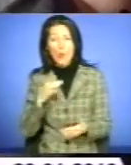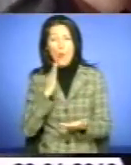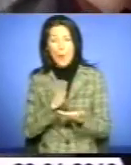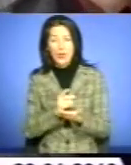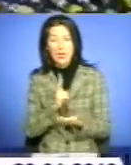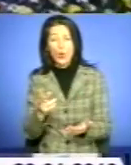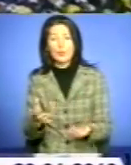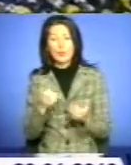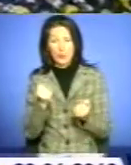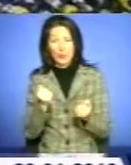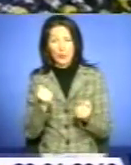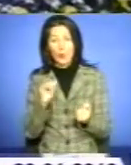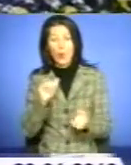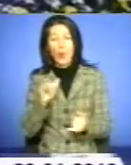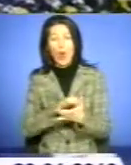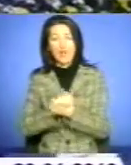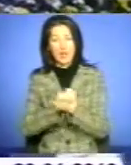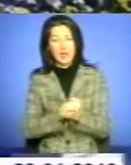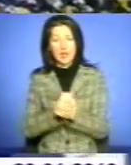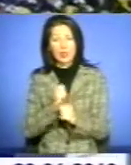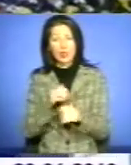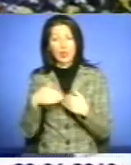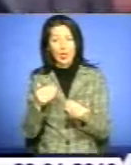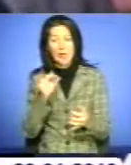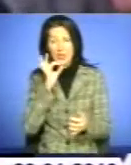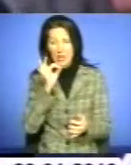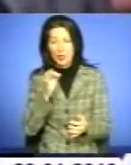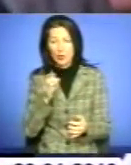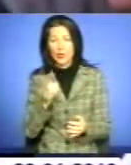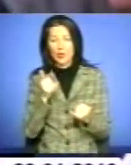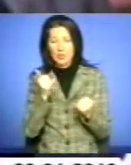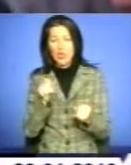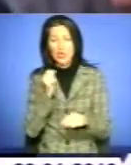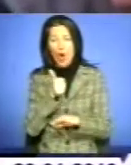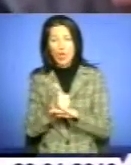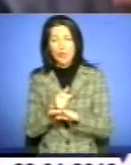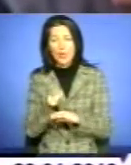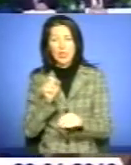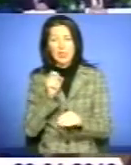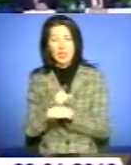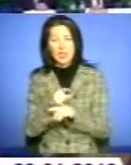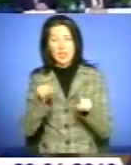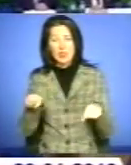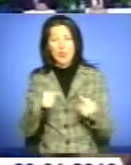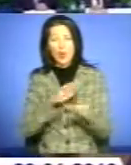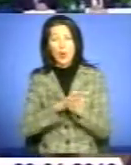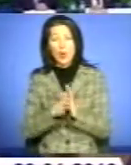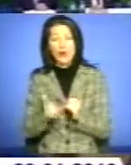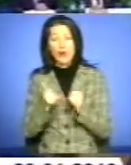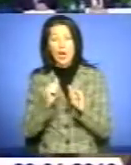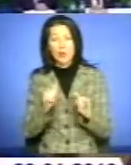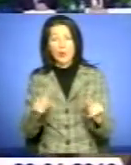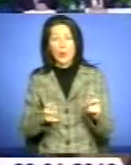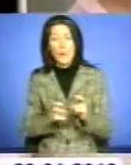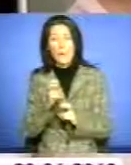якусь підтримку. У Федерації роботодавців кажуть, що наразі головне їхнє завдання – створити умови для розвитку